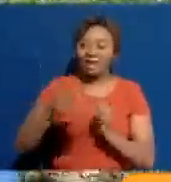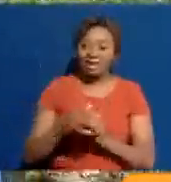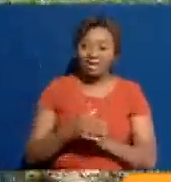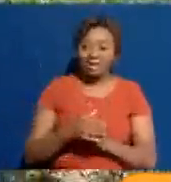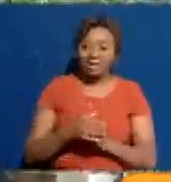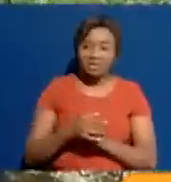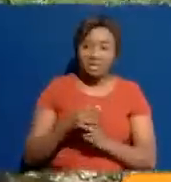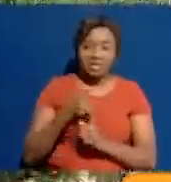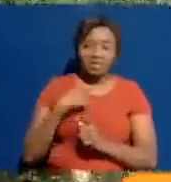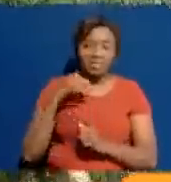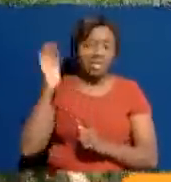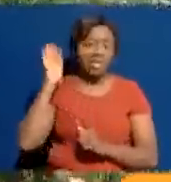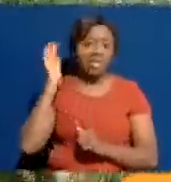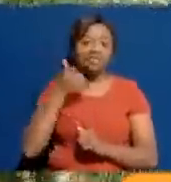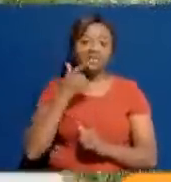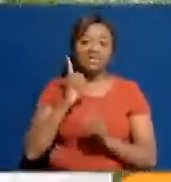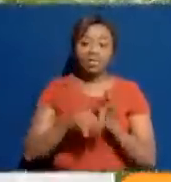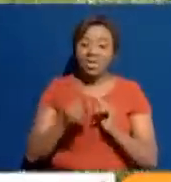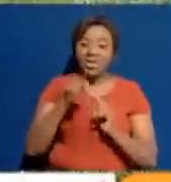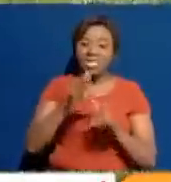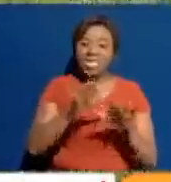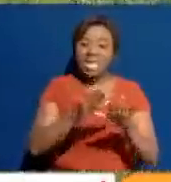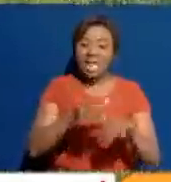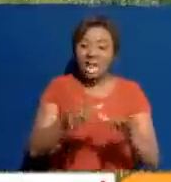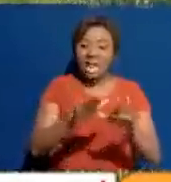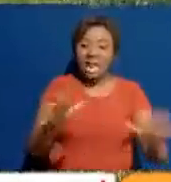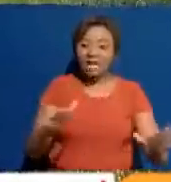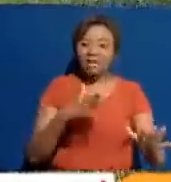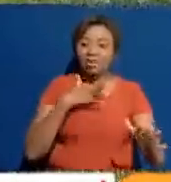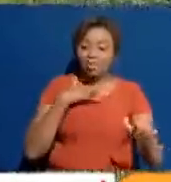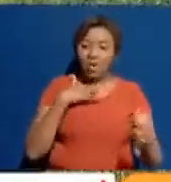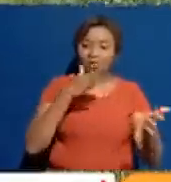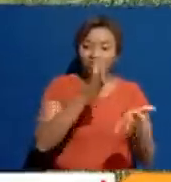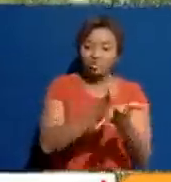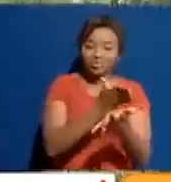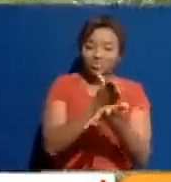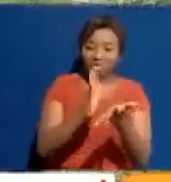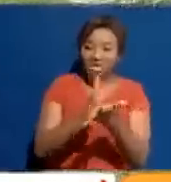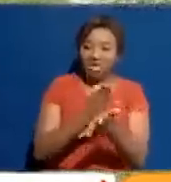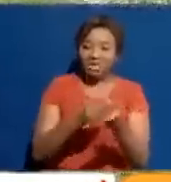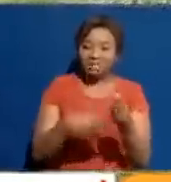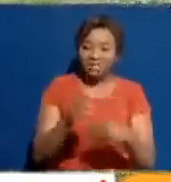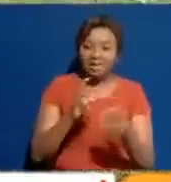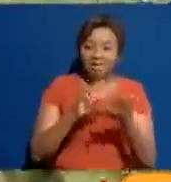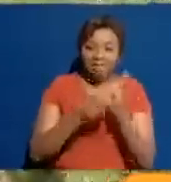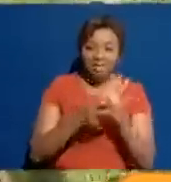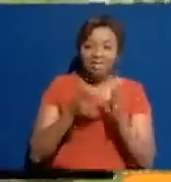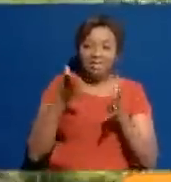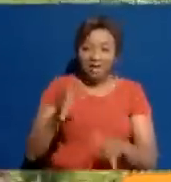nasikia wakiongea wanataka kugawa cha. Sasa nikajua sasa hapa ni moto ya kuotea